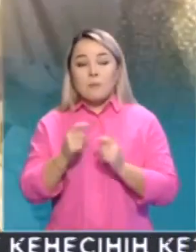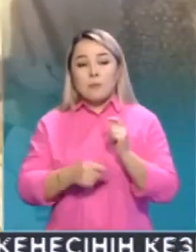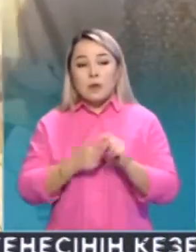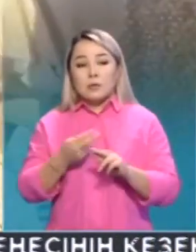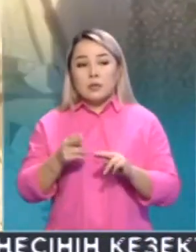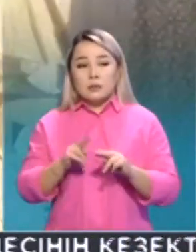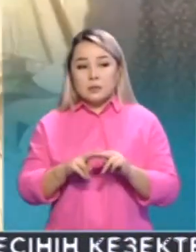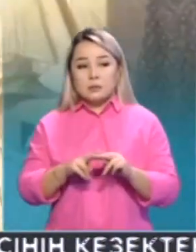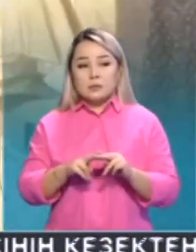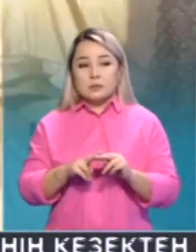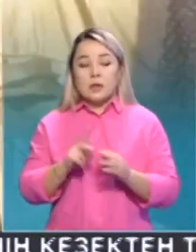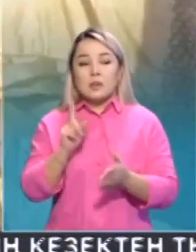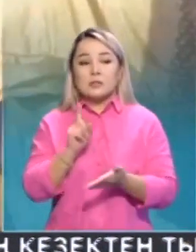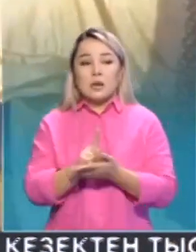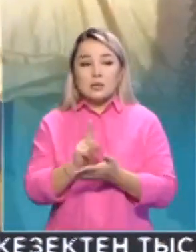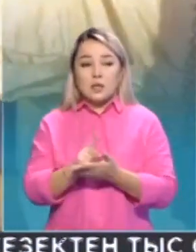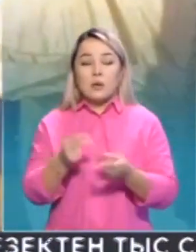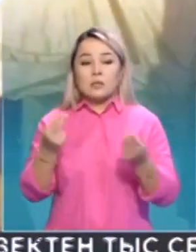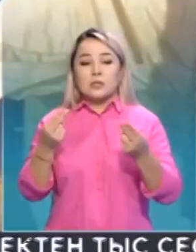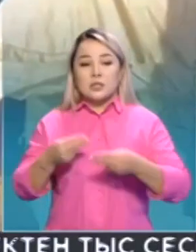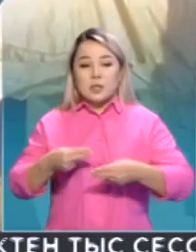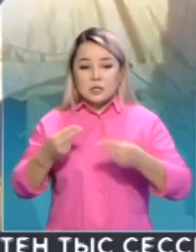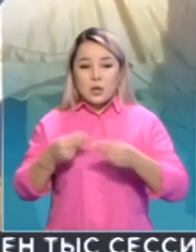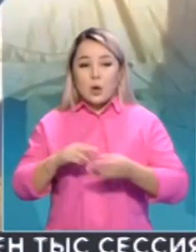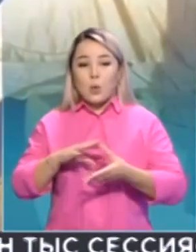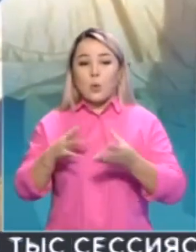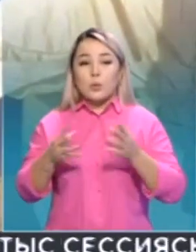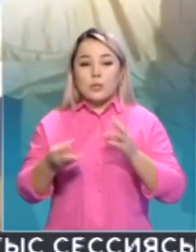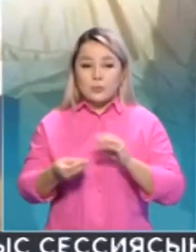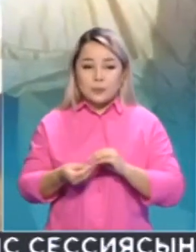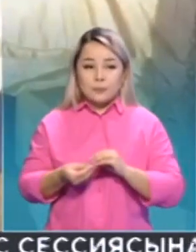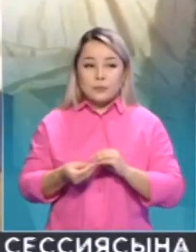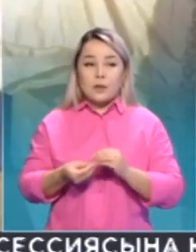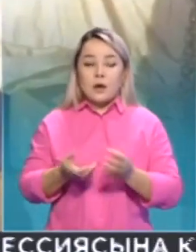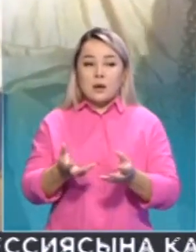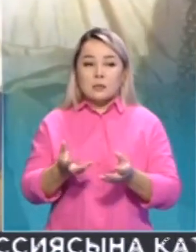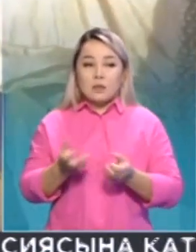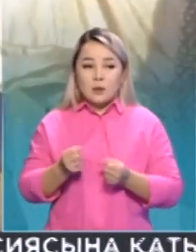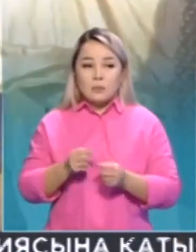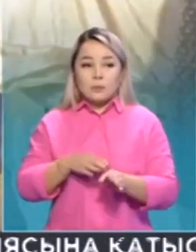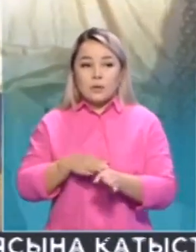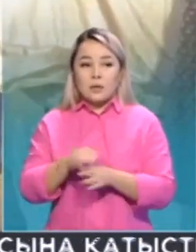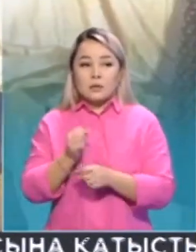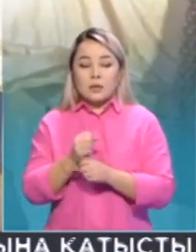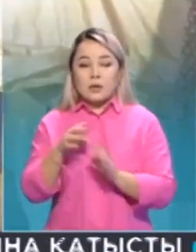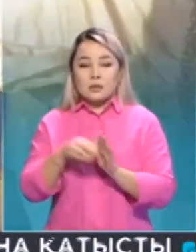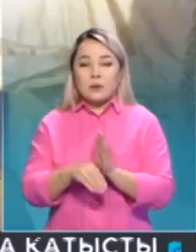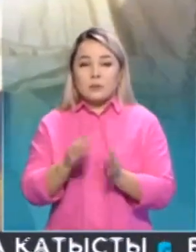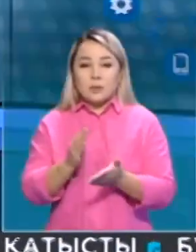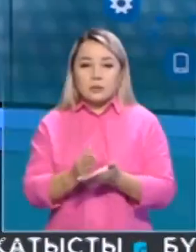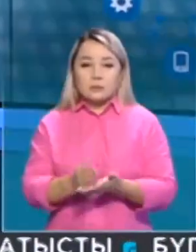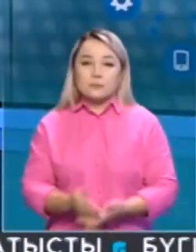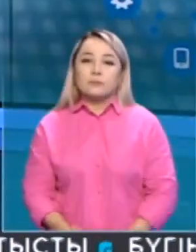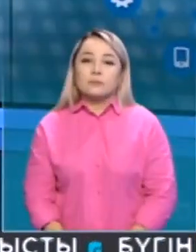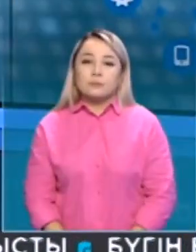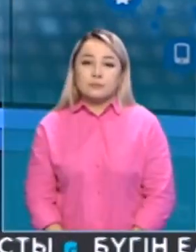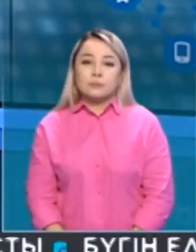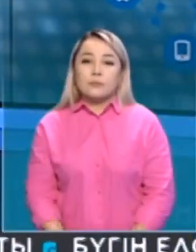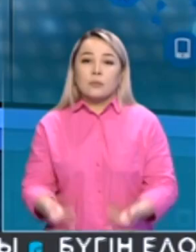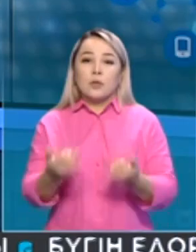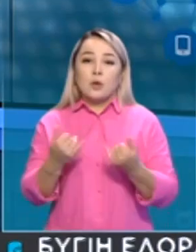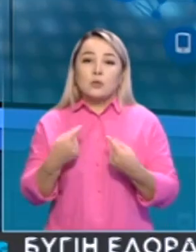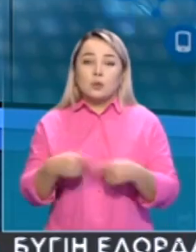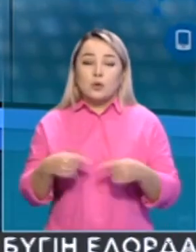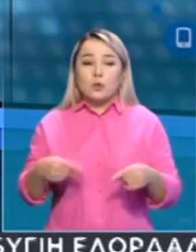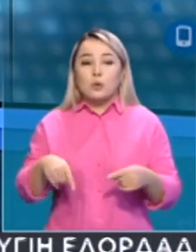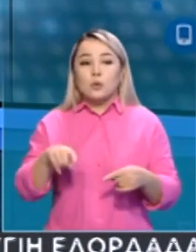бұл салықтық, кедендік салықтық көлемі, алымы төмен тауарлардың қатарына жатады. Енді